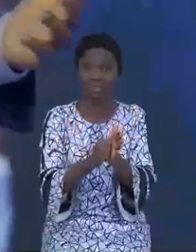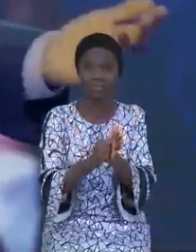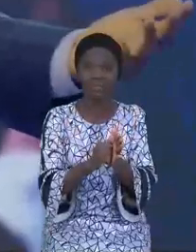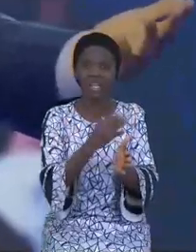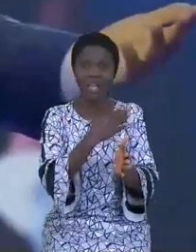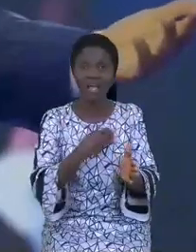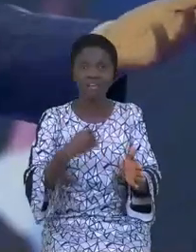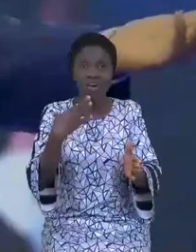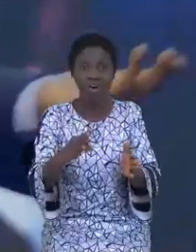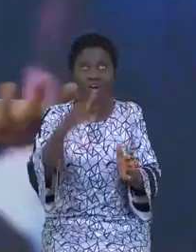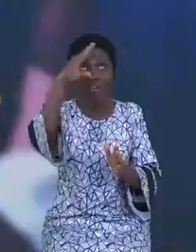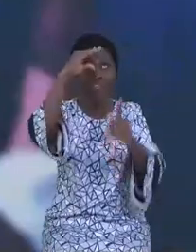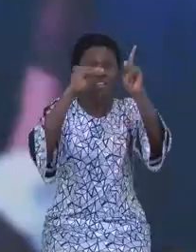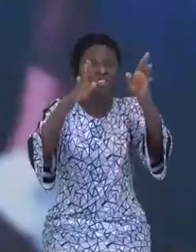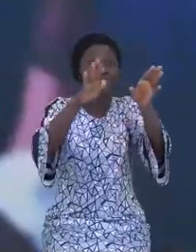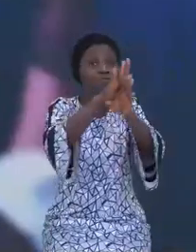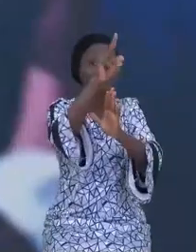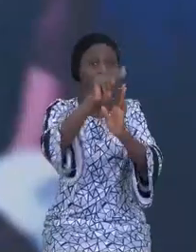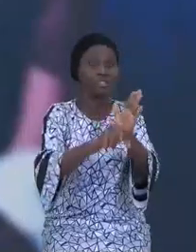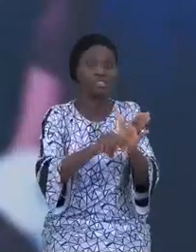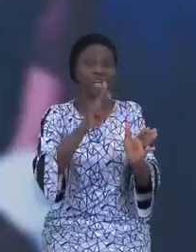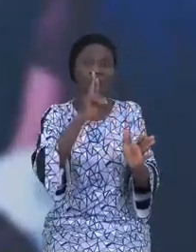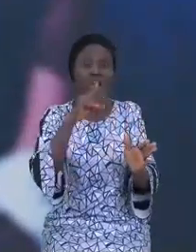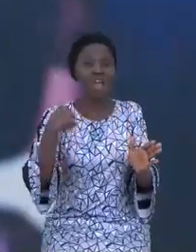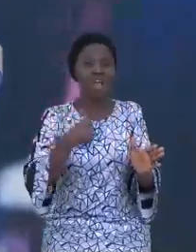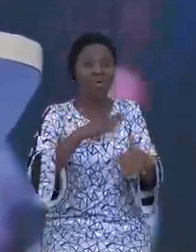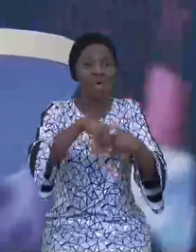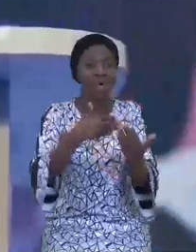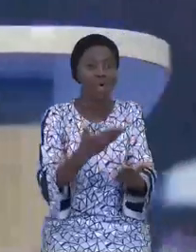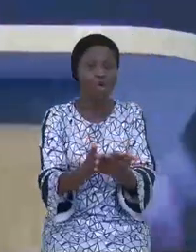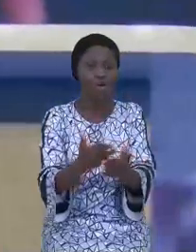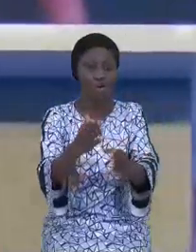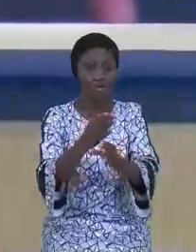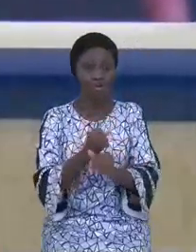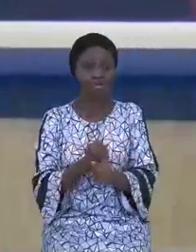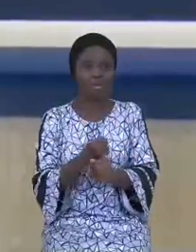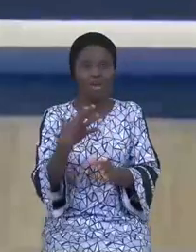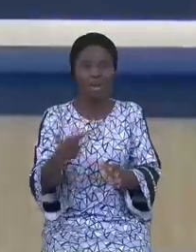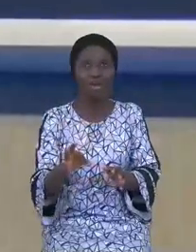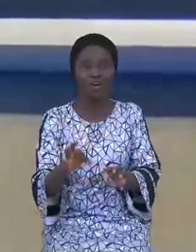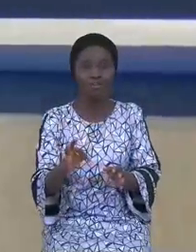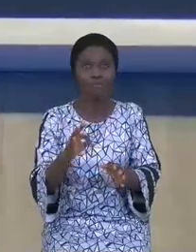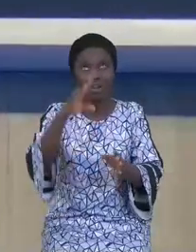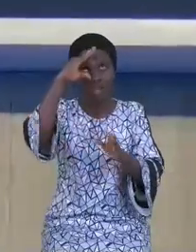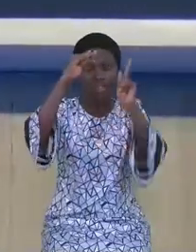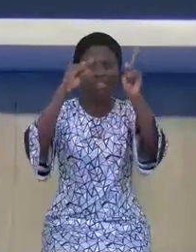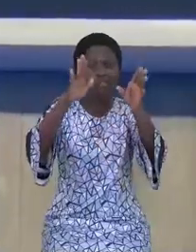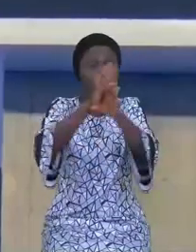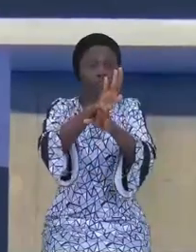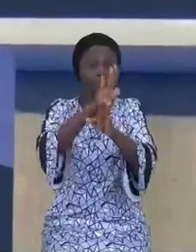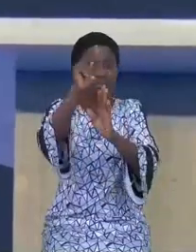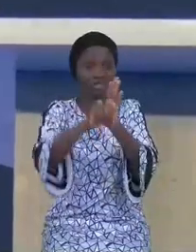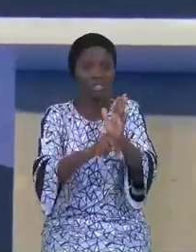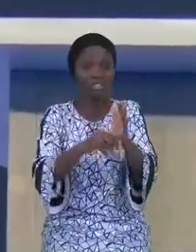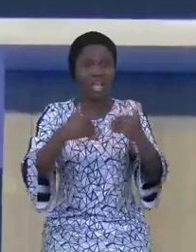et nous avons tous reçu de sa plénitude. Nous avons tous reçu de sa plénitude.